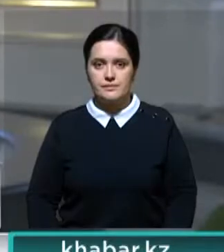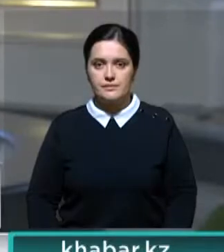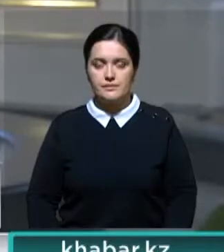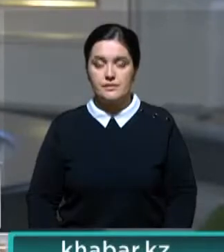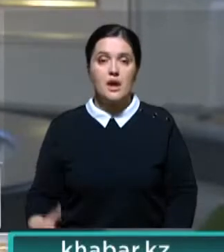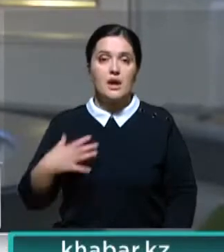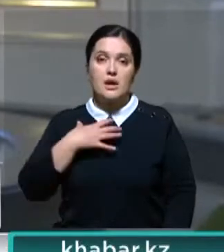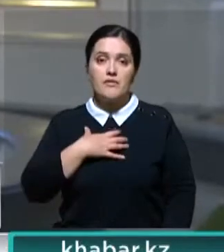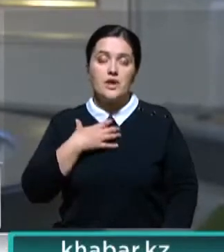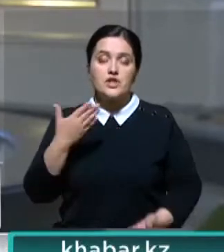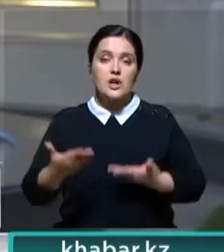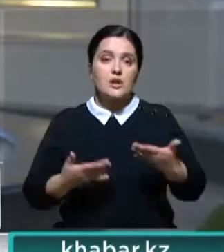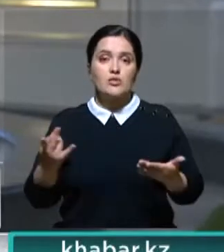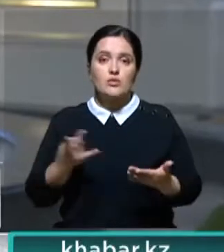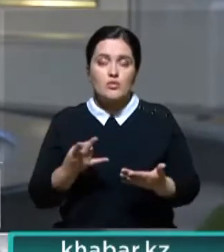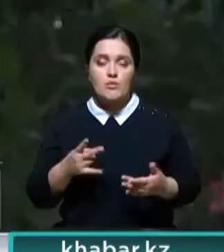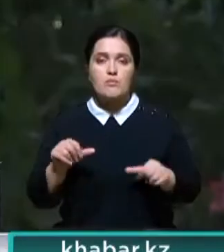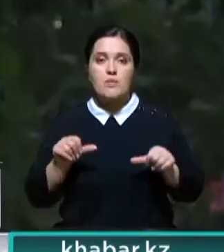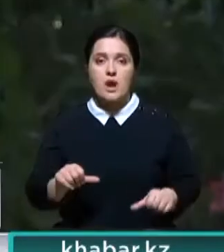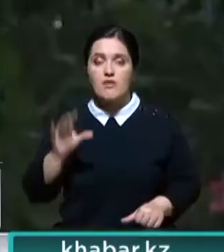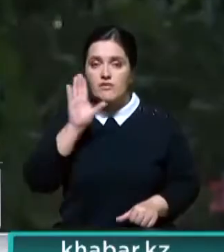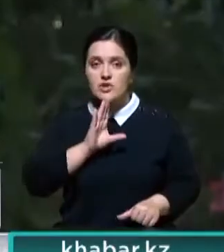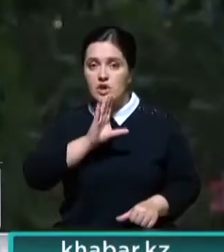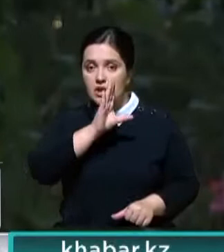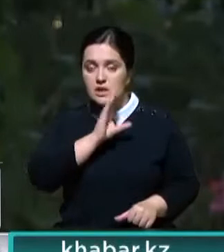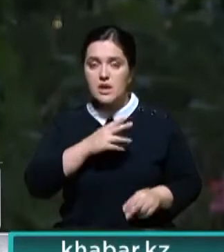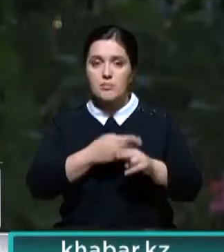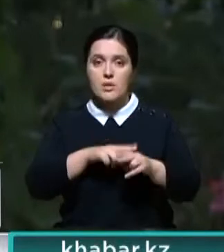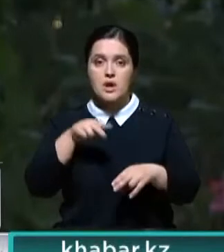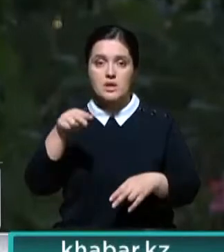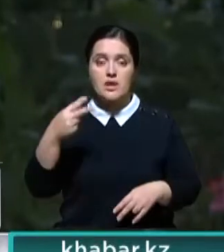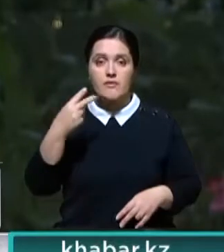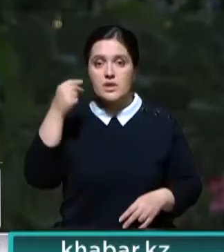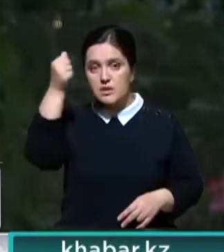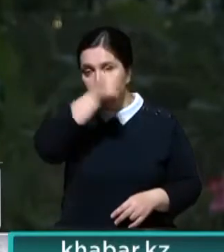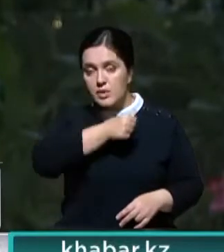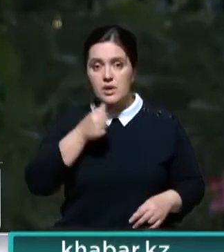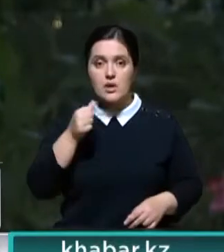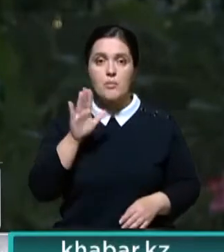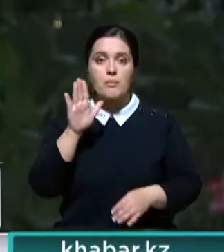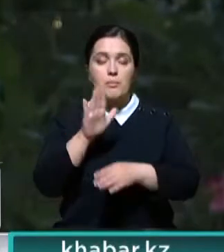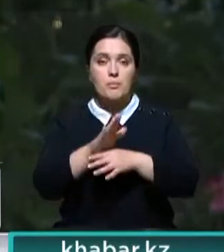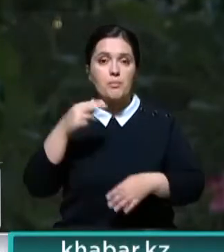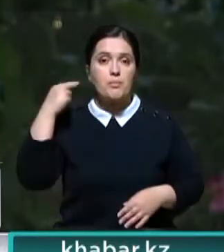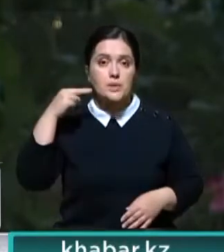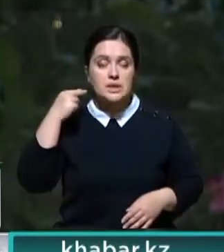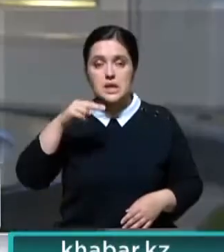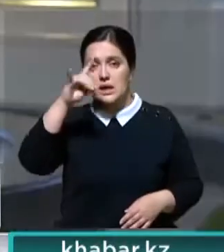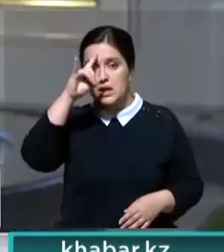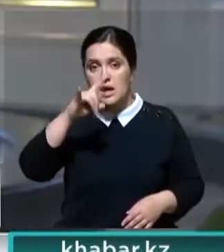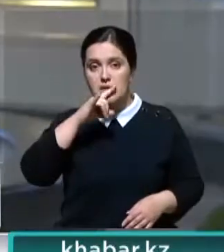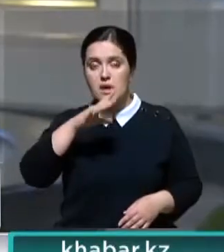политического продвижения прав женщин стало введение в 2020 году по поручению президента